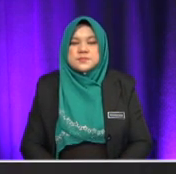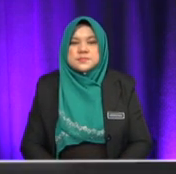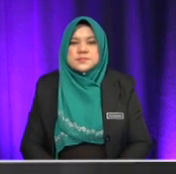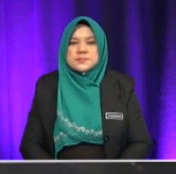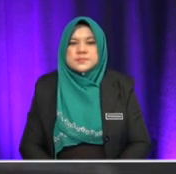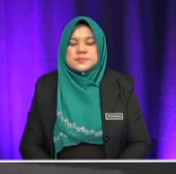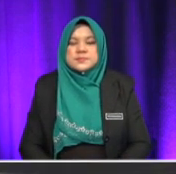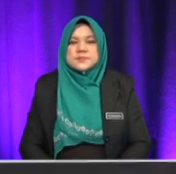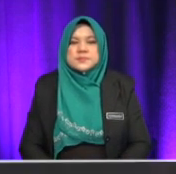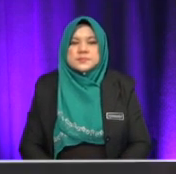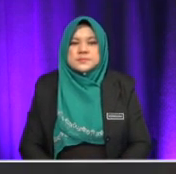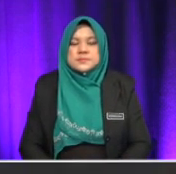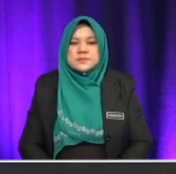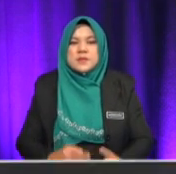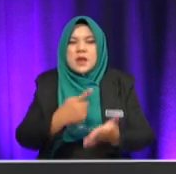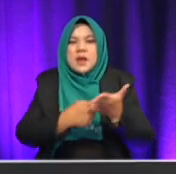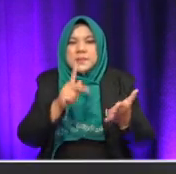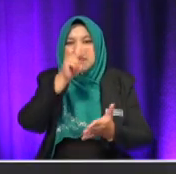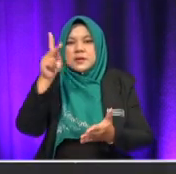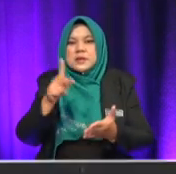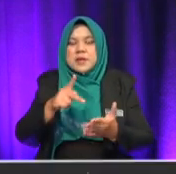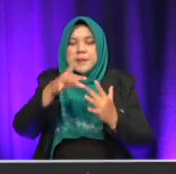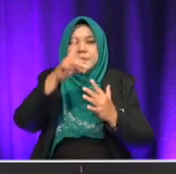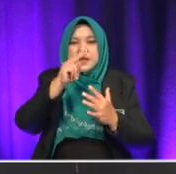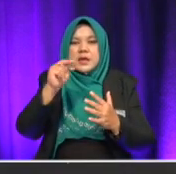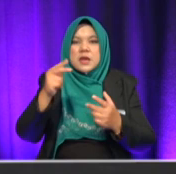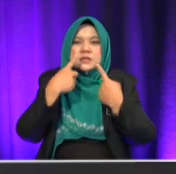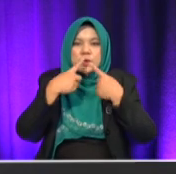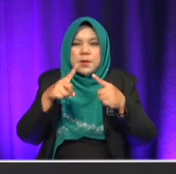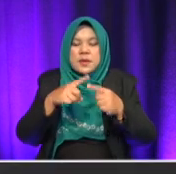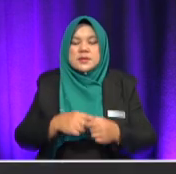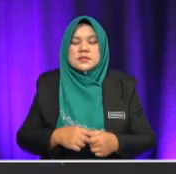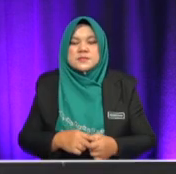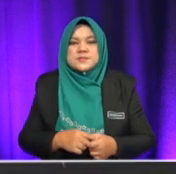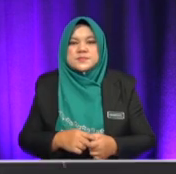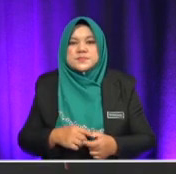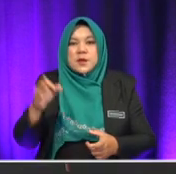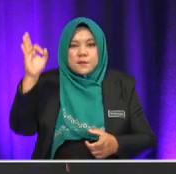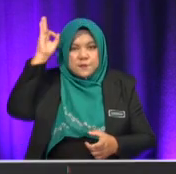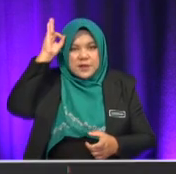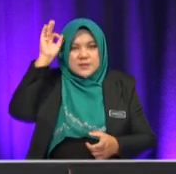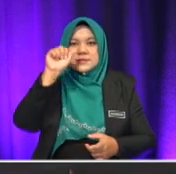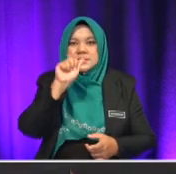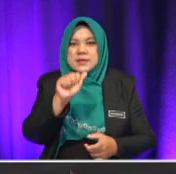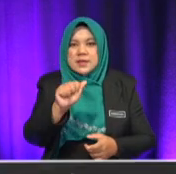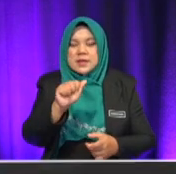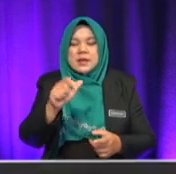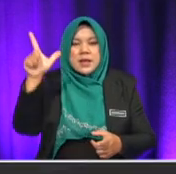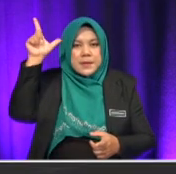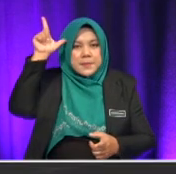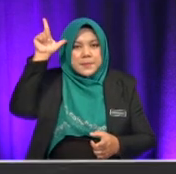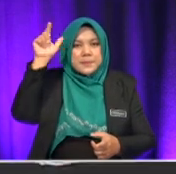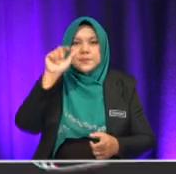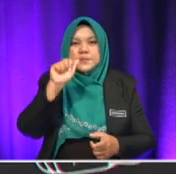jawaban Apakah pilihan jawaban anda jawaban yang pertama dari pada Faiz e daripada Lukman